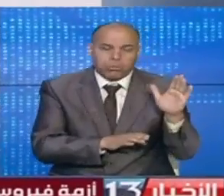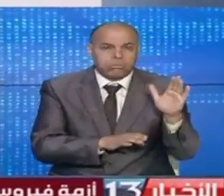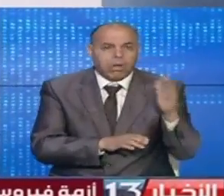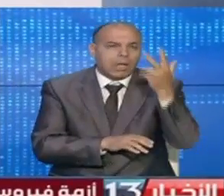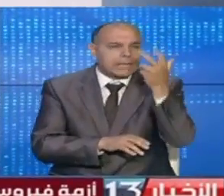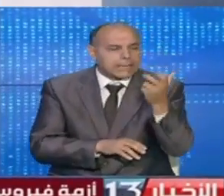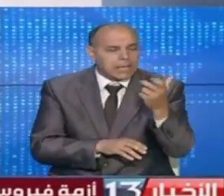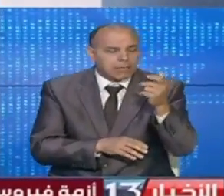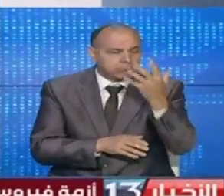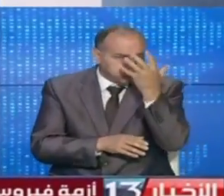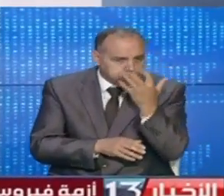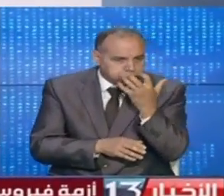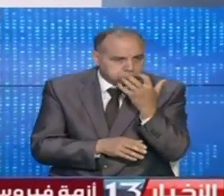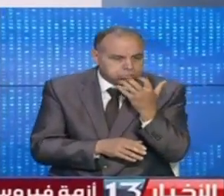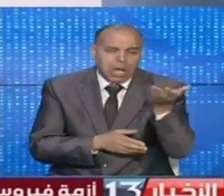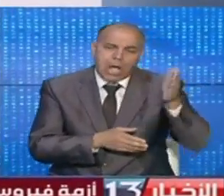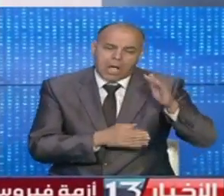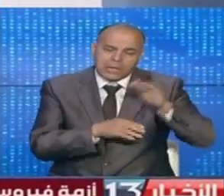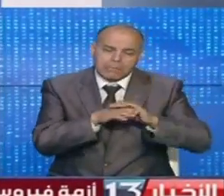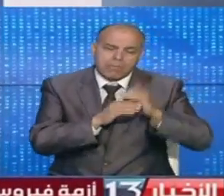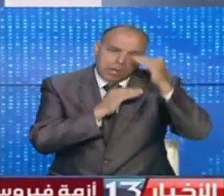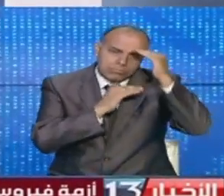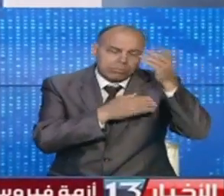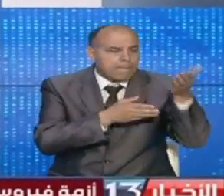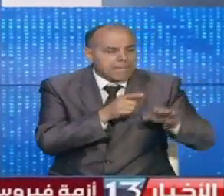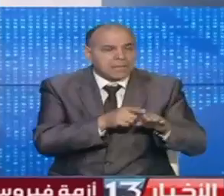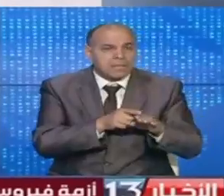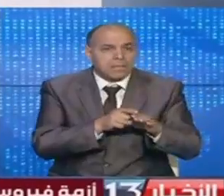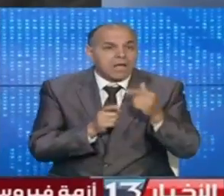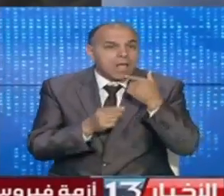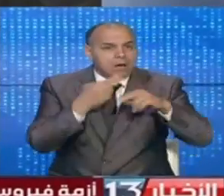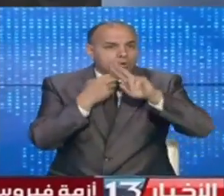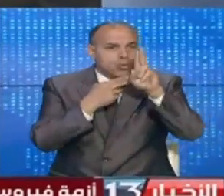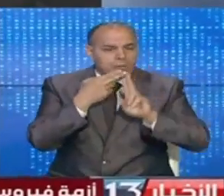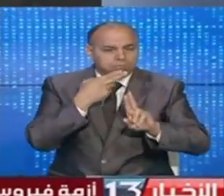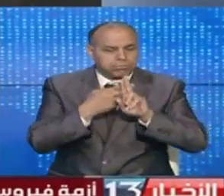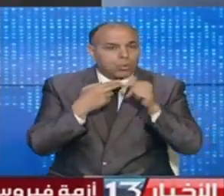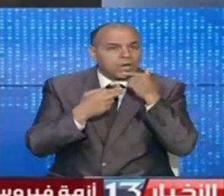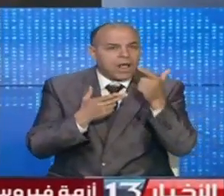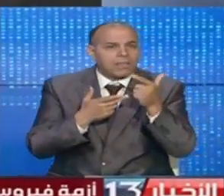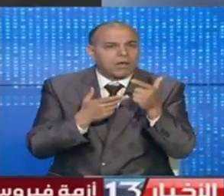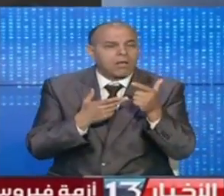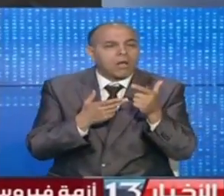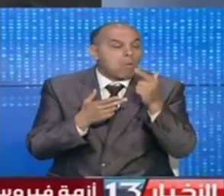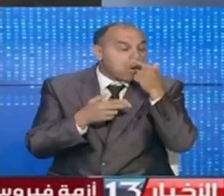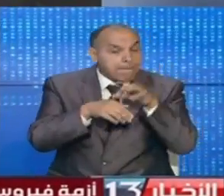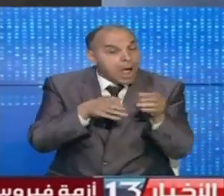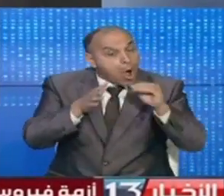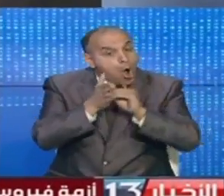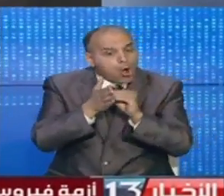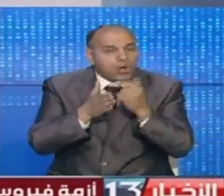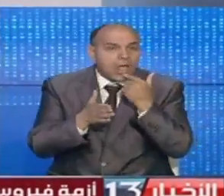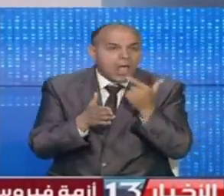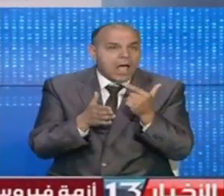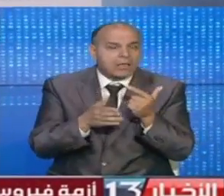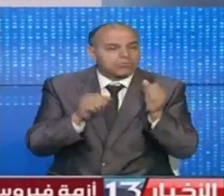لثلاثة أيام تكريما لضحايا الفيروس، لكنه قال ردا على سؤال بشأن موجة ثانية للوباء إنه